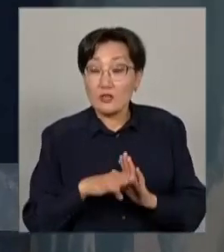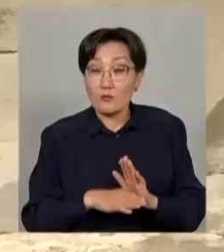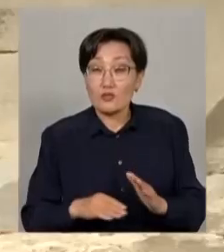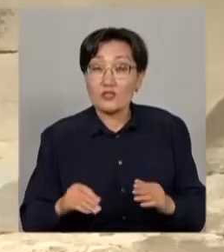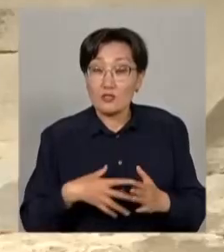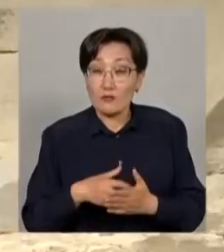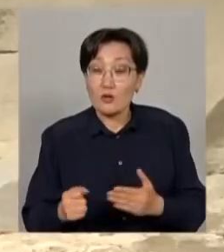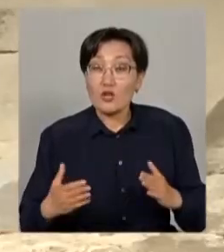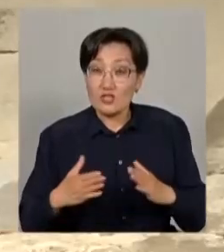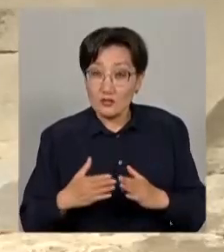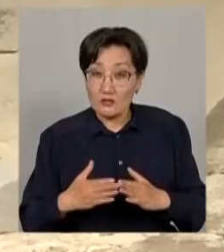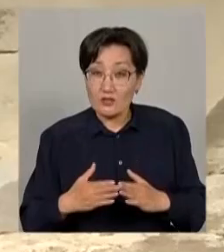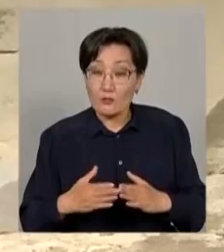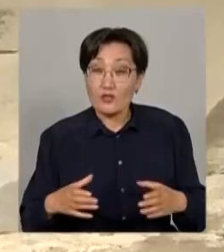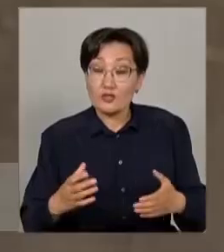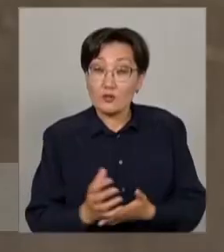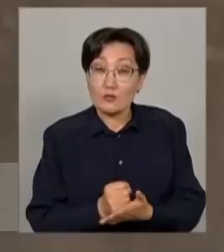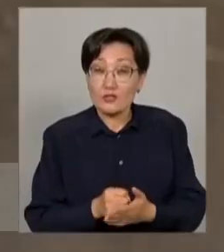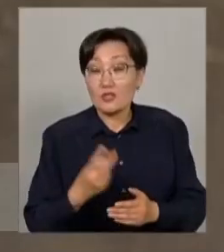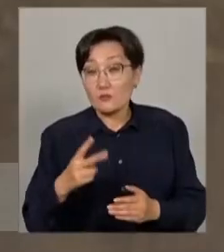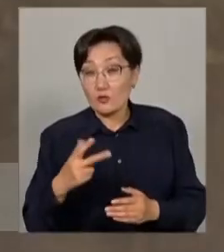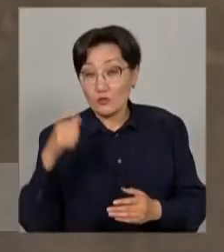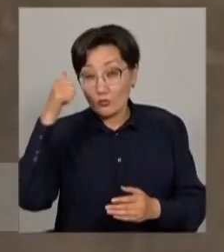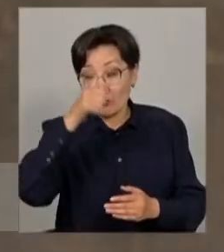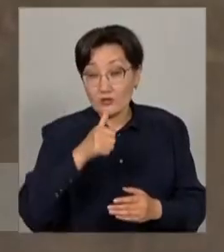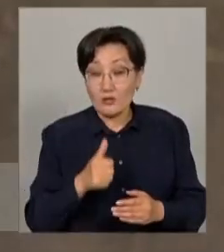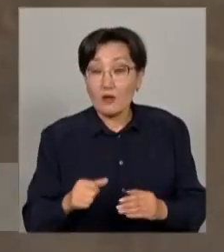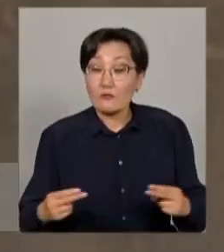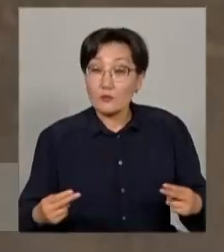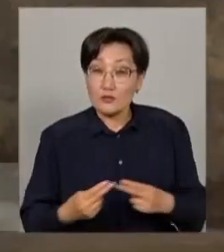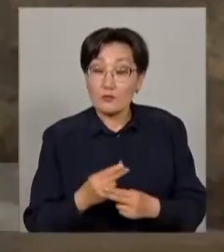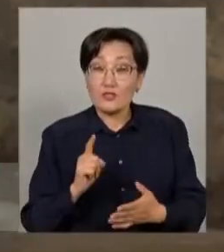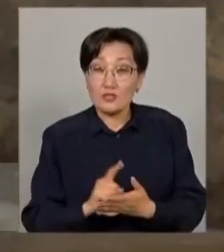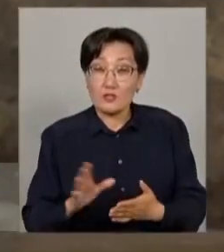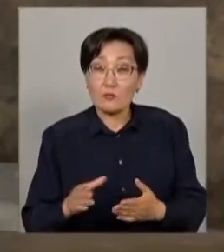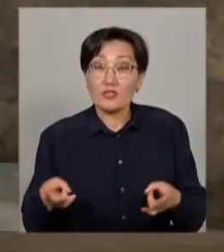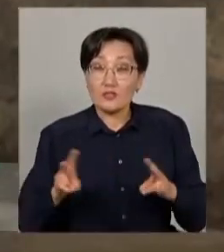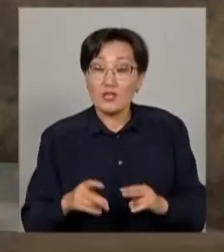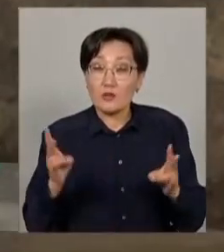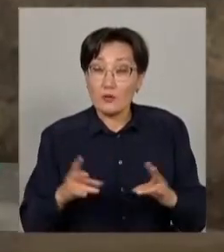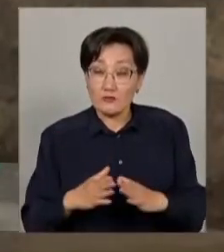реновации жилищного фонда. По планам, к 2030 году в Астане не должно остаться